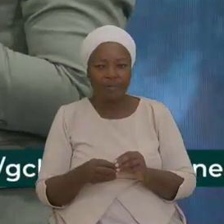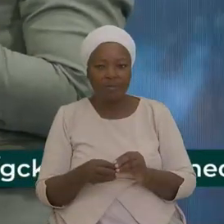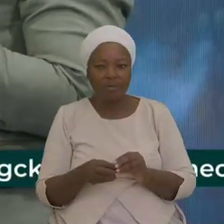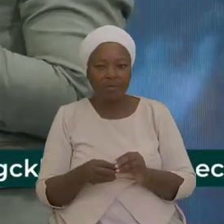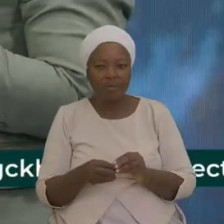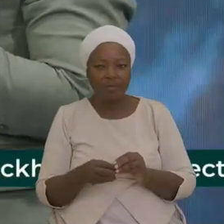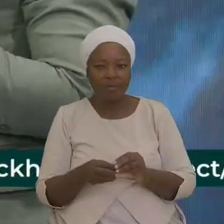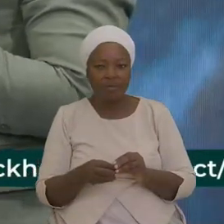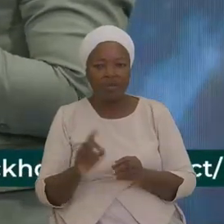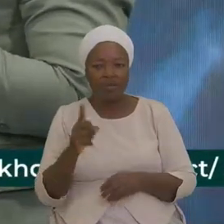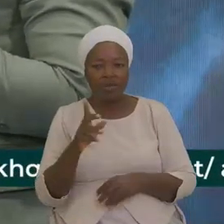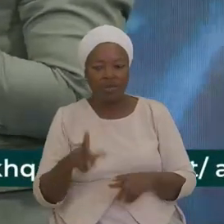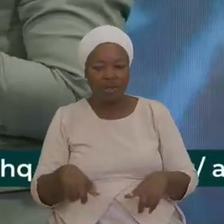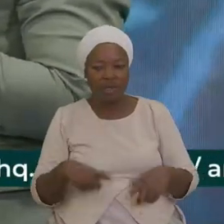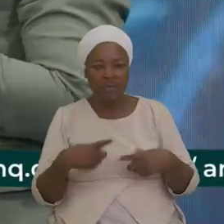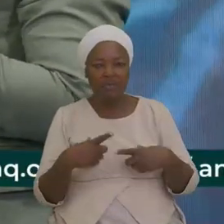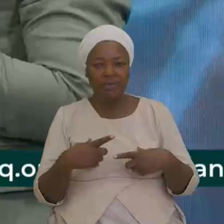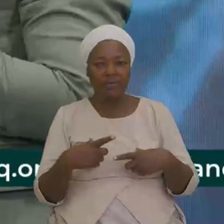Votre lieu d'habitation